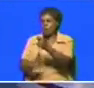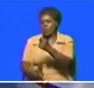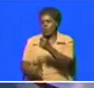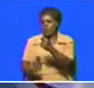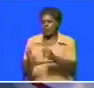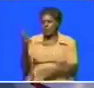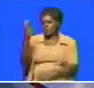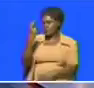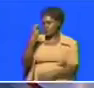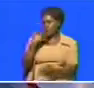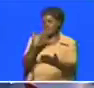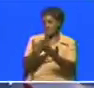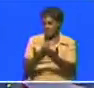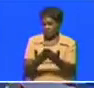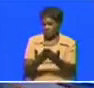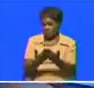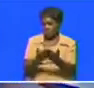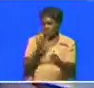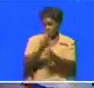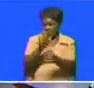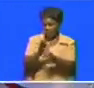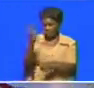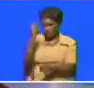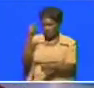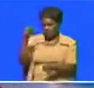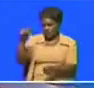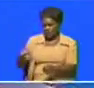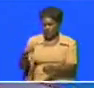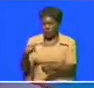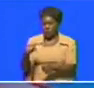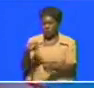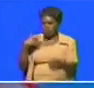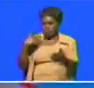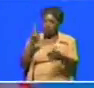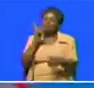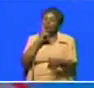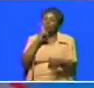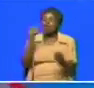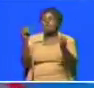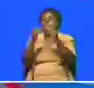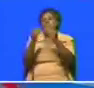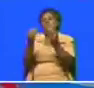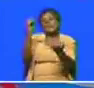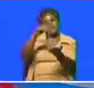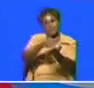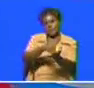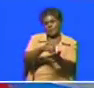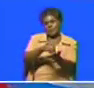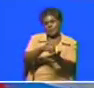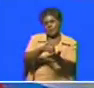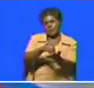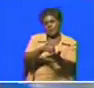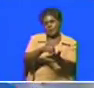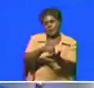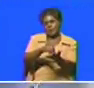Mtazamaji, shukran sana kutazama taarifa za KTN leo jioni hadi mahojiano yetu kesho. Pia ni siku naomba tufanye tena kama leo